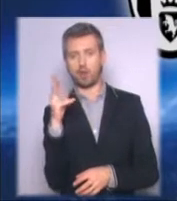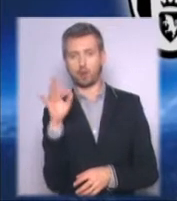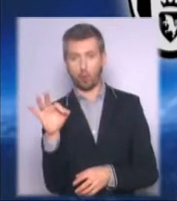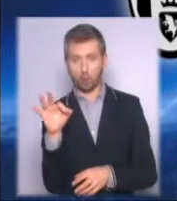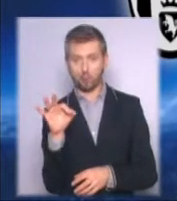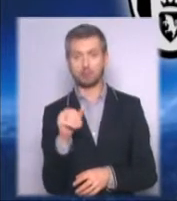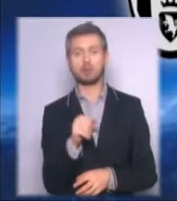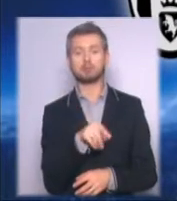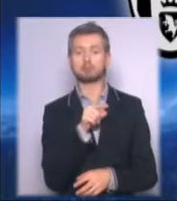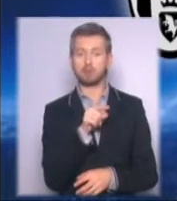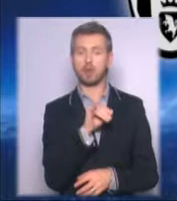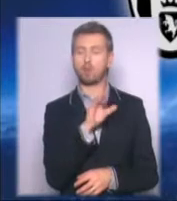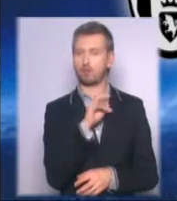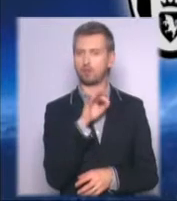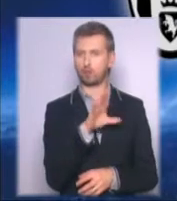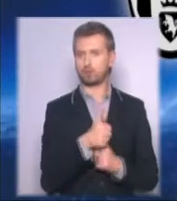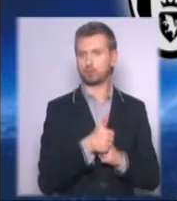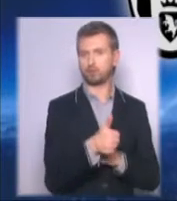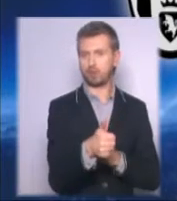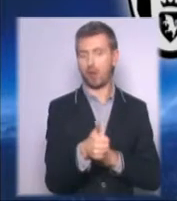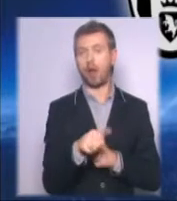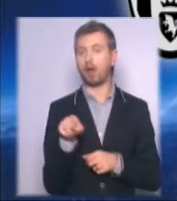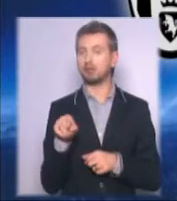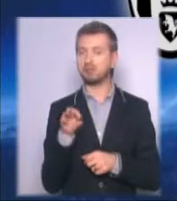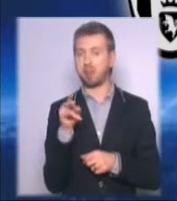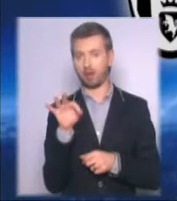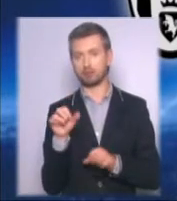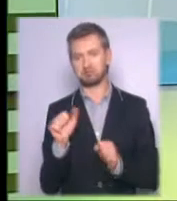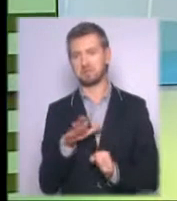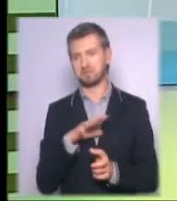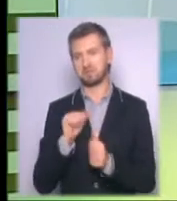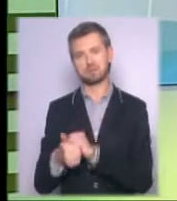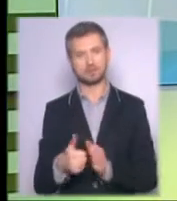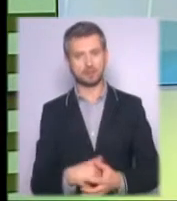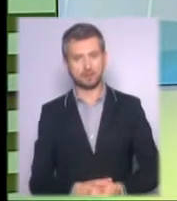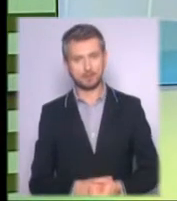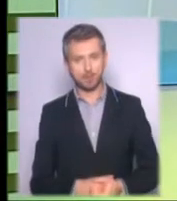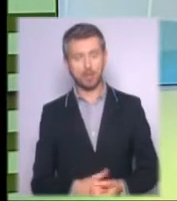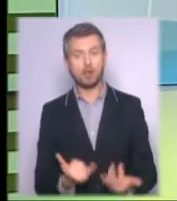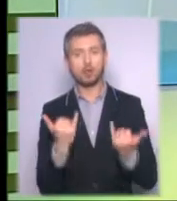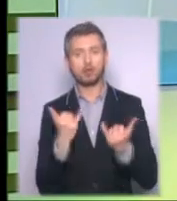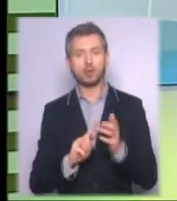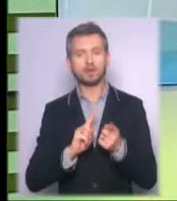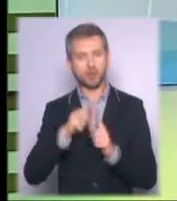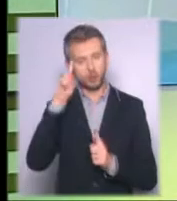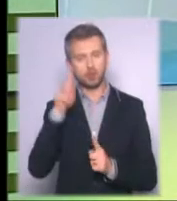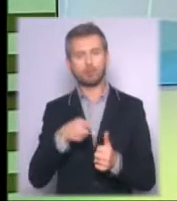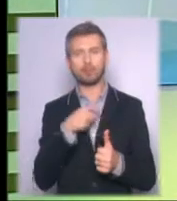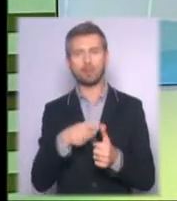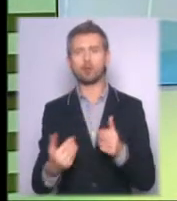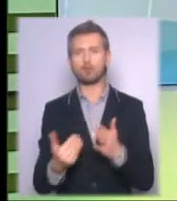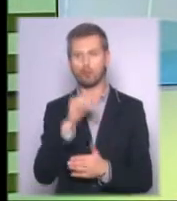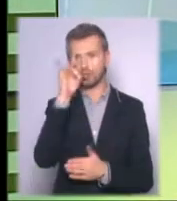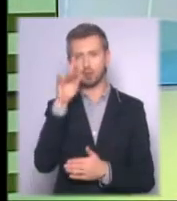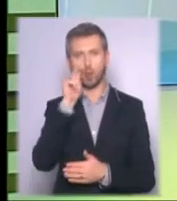стара сеньора, проте ніколи не варто недооцінювати суперника. Сьогодні стало відоме ім'я нового